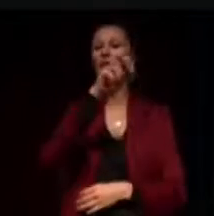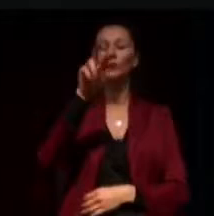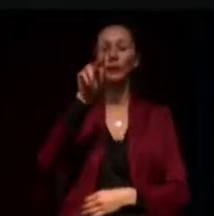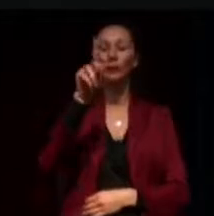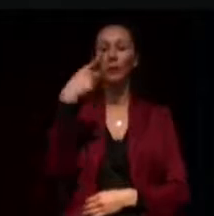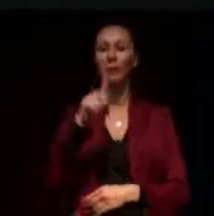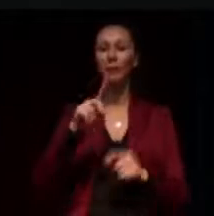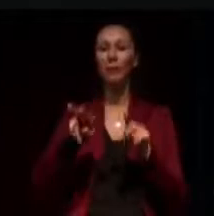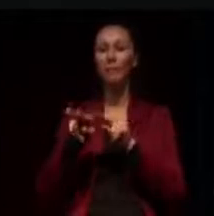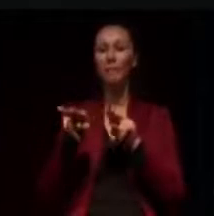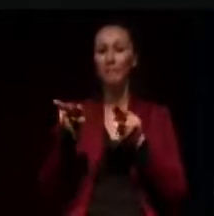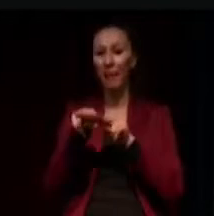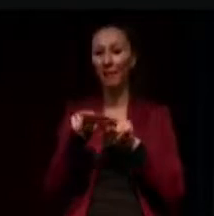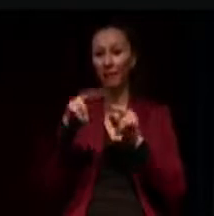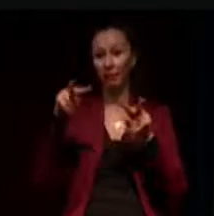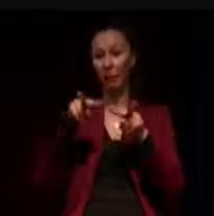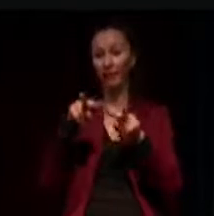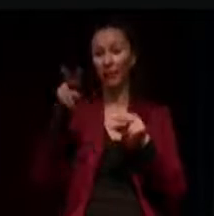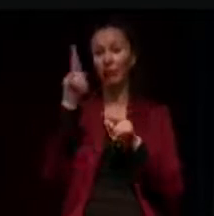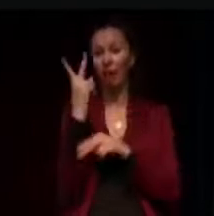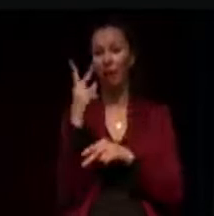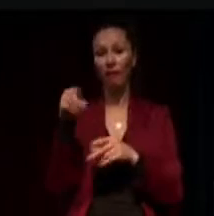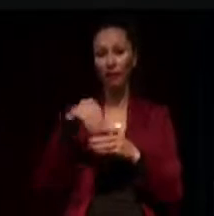821 bin metrekare kireç